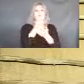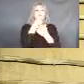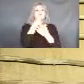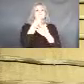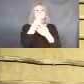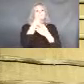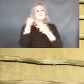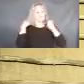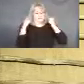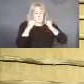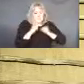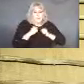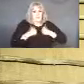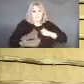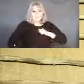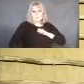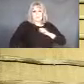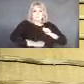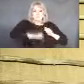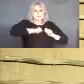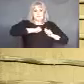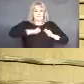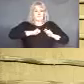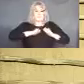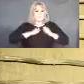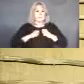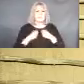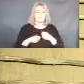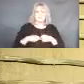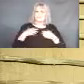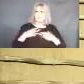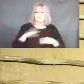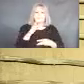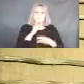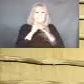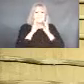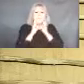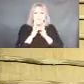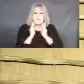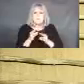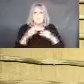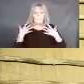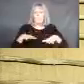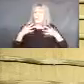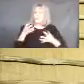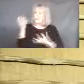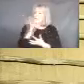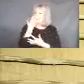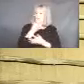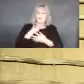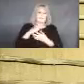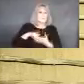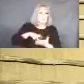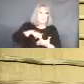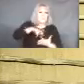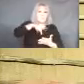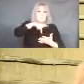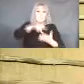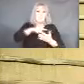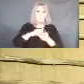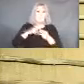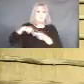baai. En kom daar, dan sien jy so die wit water, bikie, maar jy kan nie duidelik sien nie, dan moet jy met die